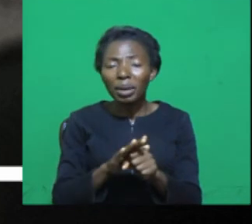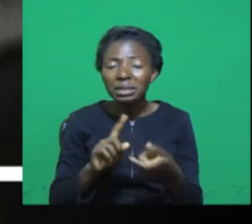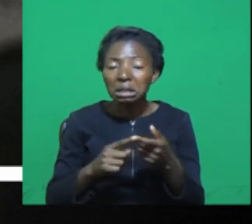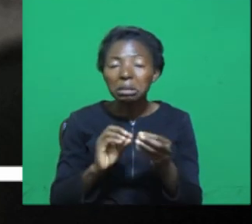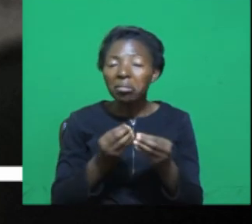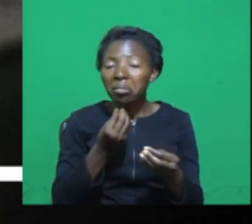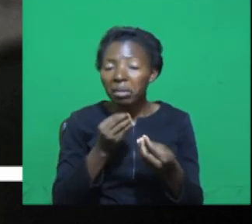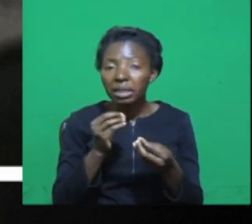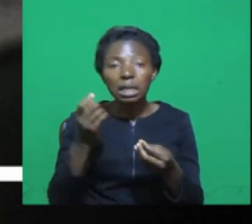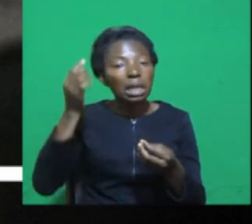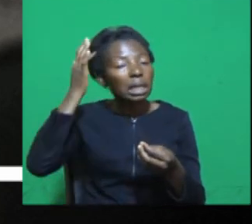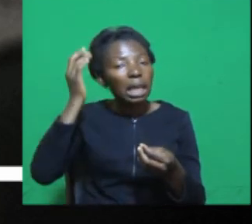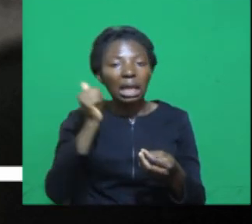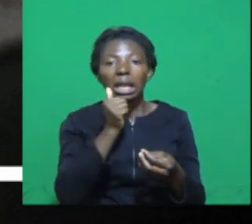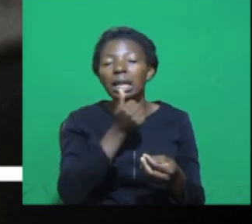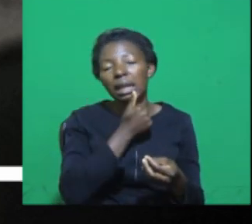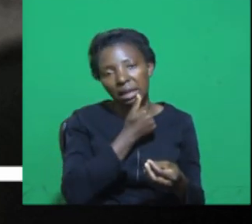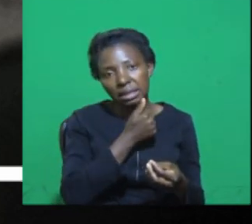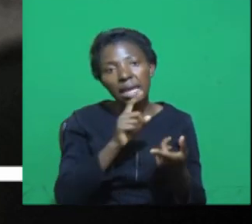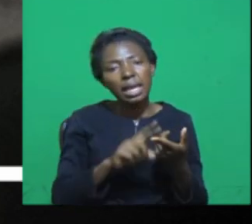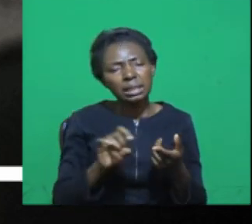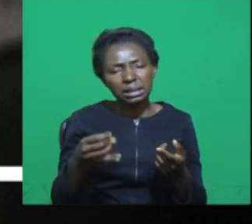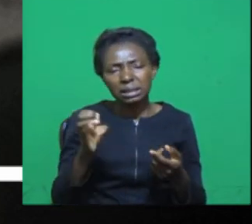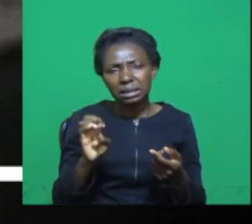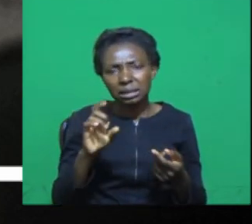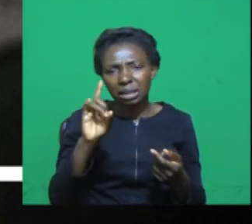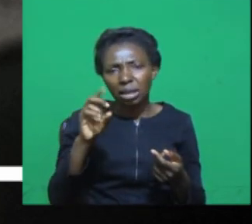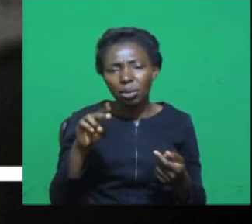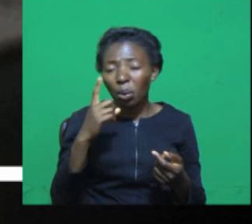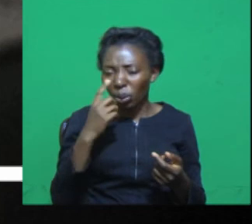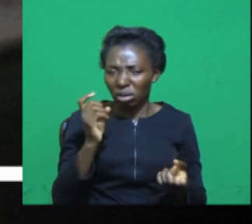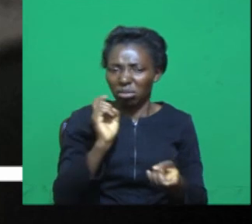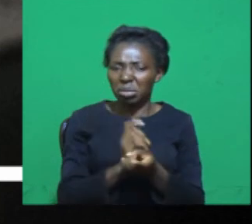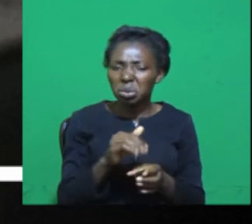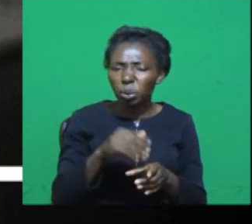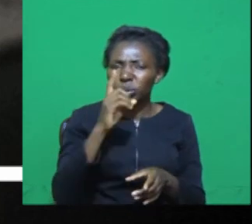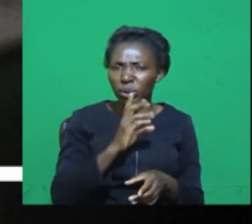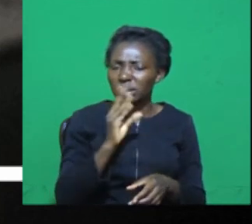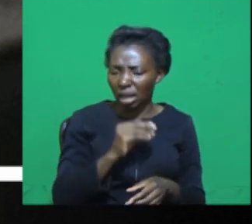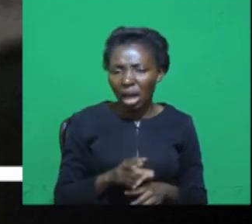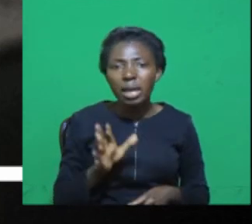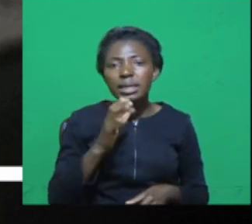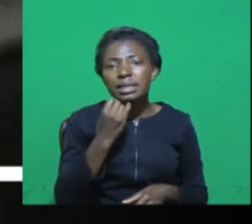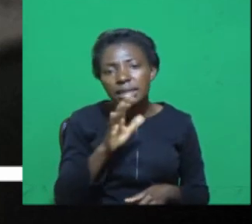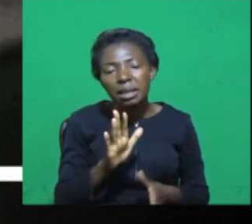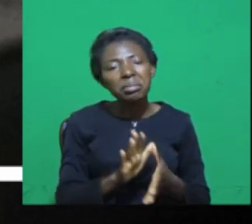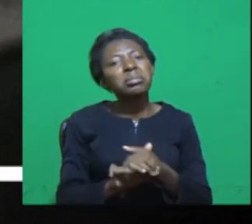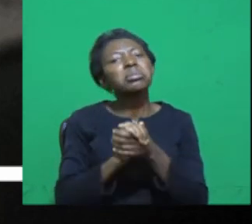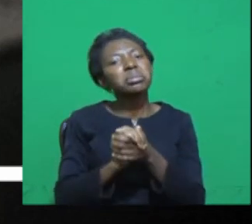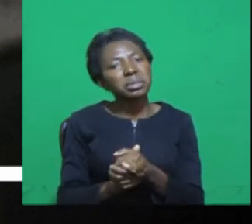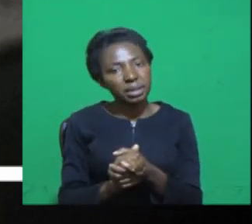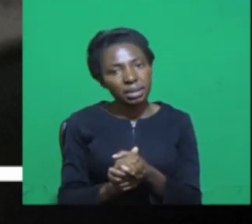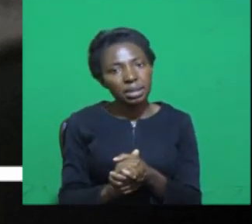wake, akatarira napahwindo. Zvino Jehu akati achipinda napasuo, akati, kuno rugare here, nhaiwe